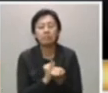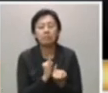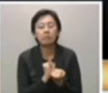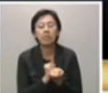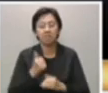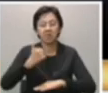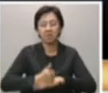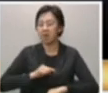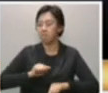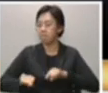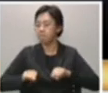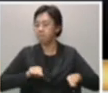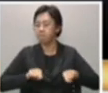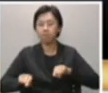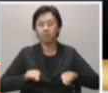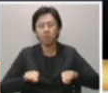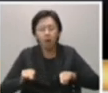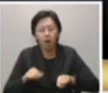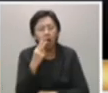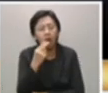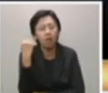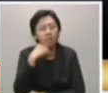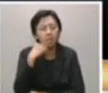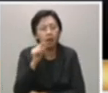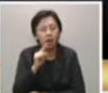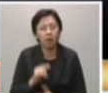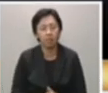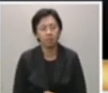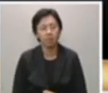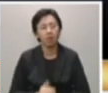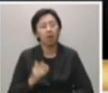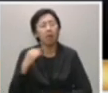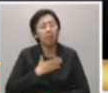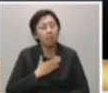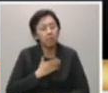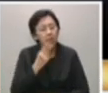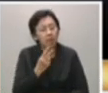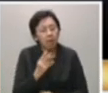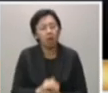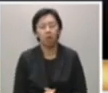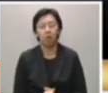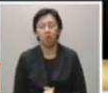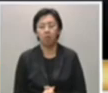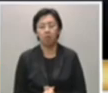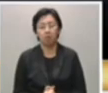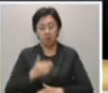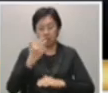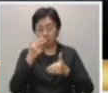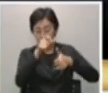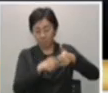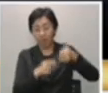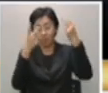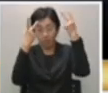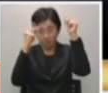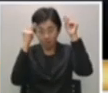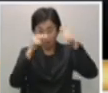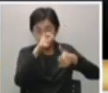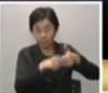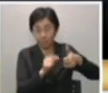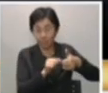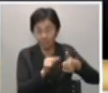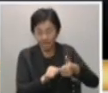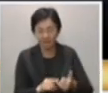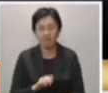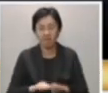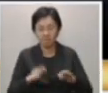าจแบบเบ็ดเสร็จหลายครั้งเราจึงได้เห็นพฤติกรรมของนายกรัฐมนตรีเช่นการทุบ